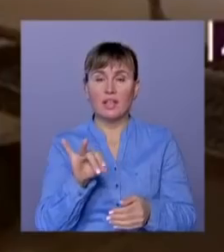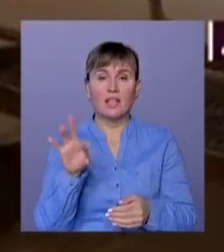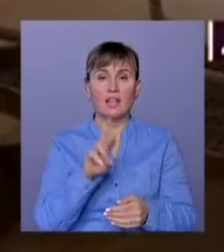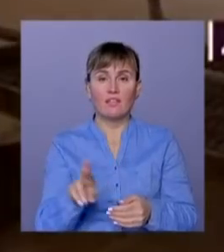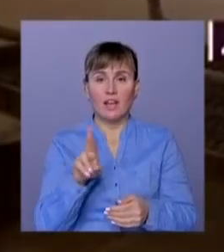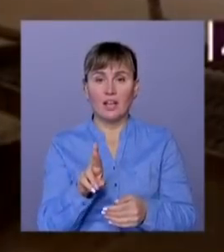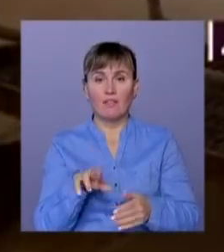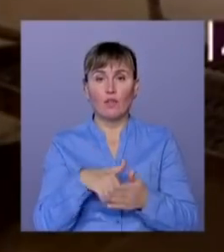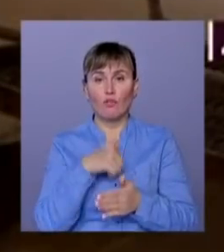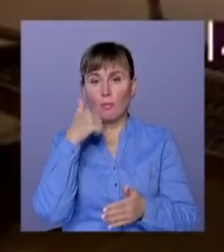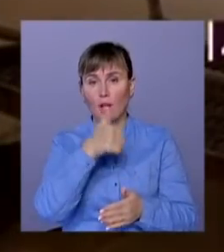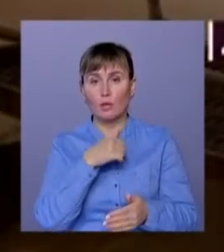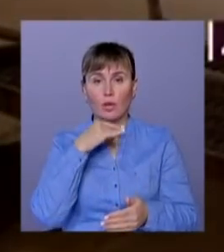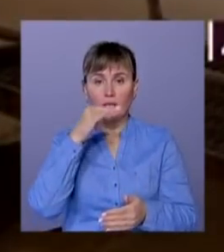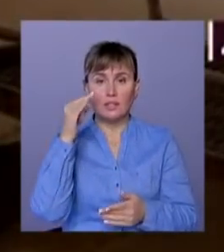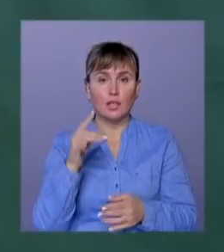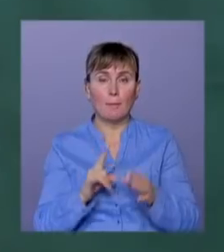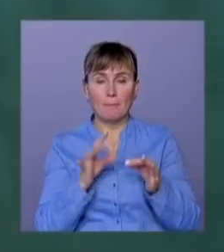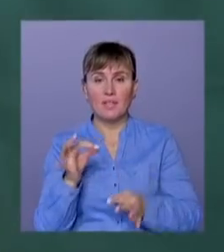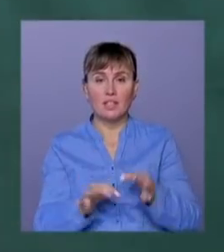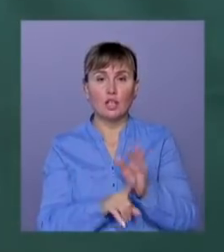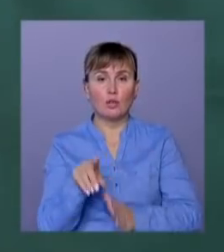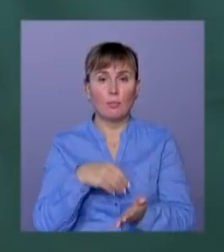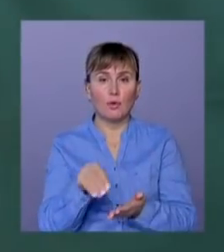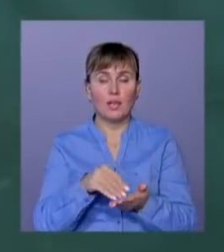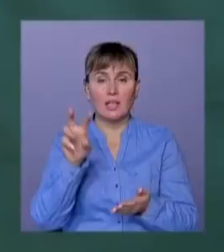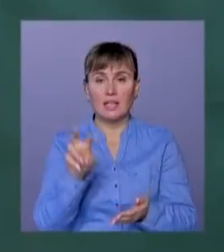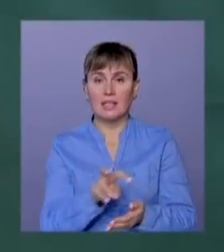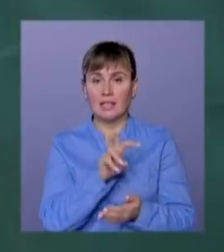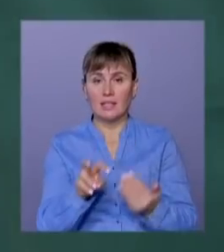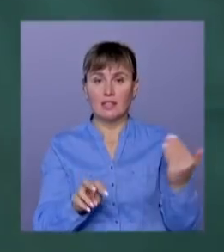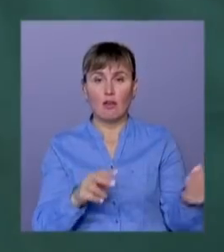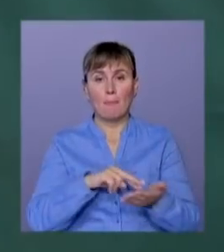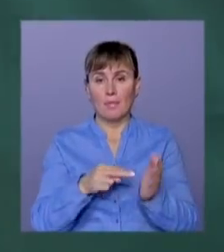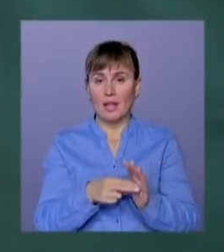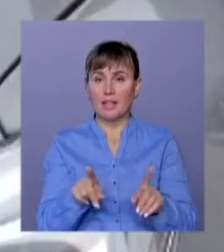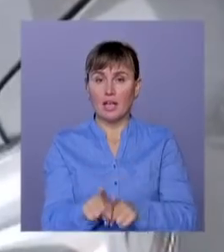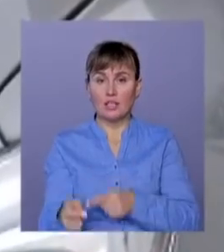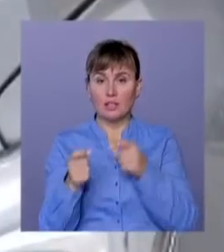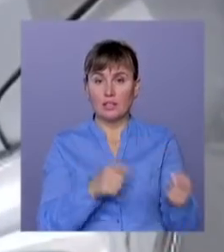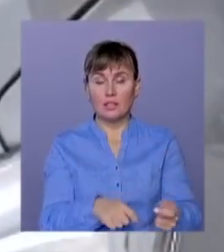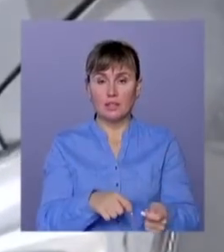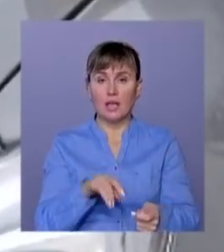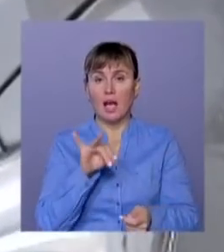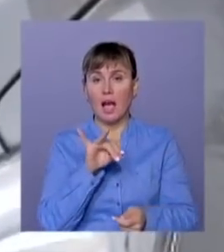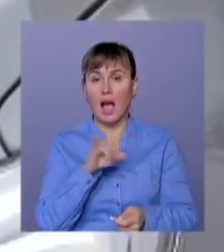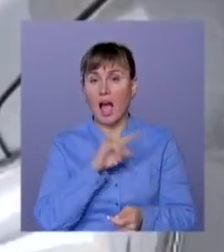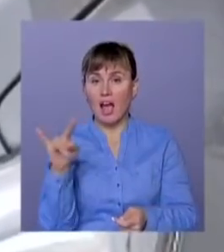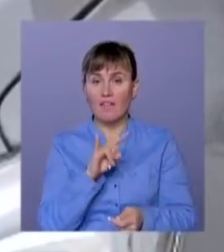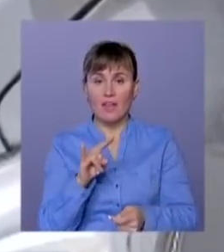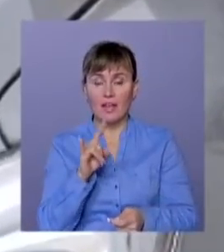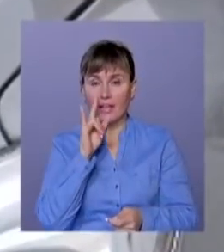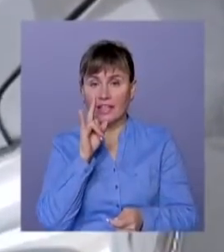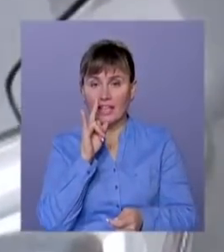К слову, в новом году казахстанский бензин начнет покупать Кыргызстан. В планах также экспортировать авиакеросин. Ну а на